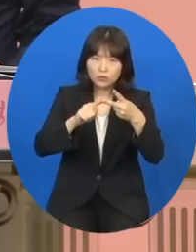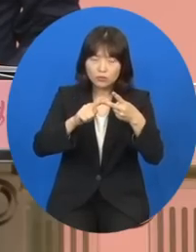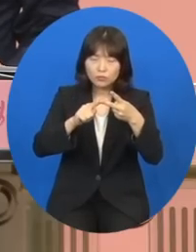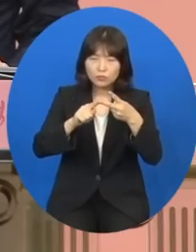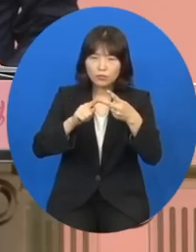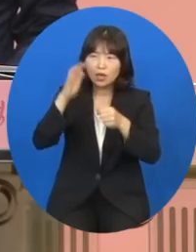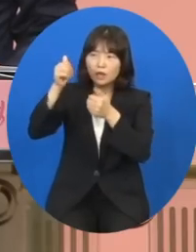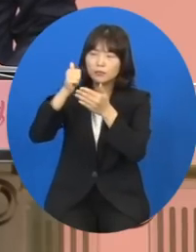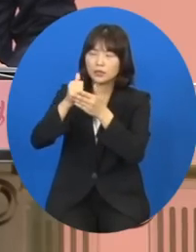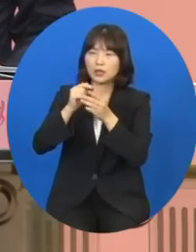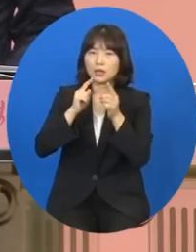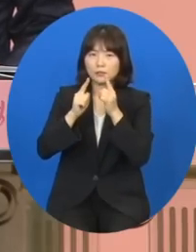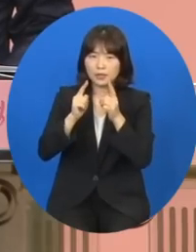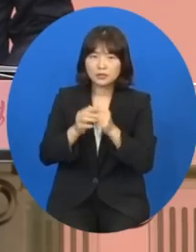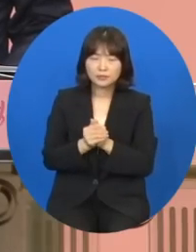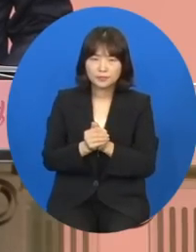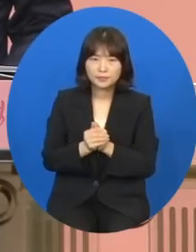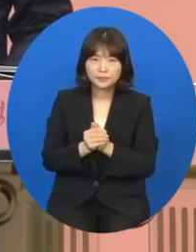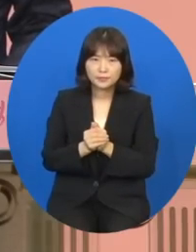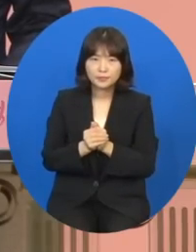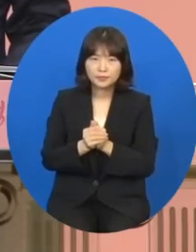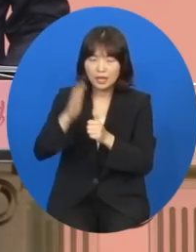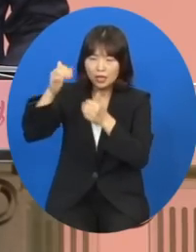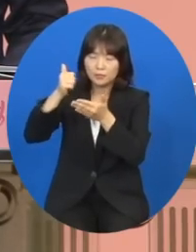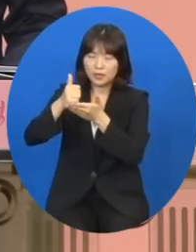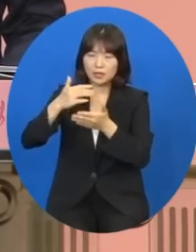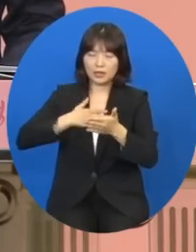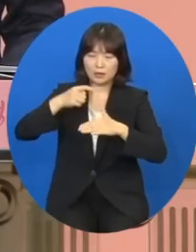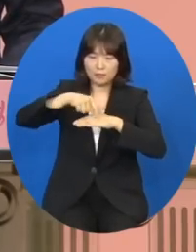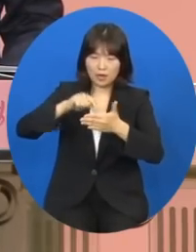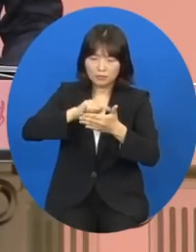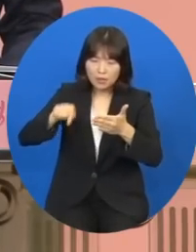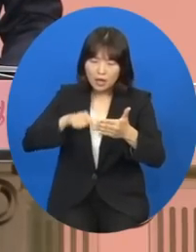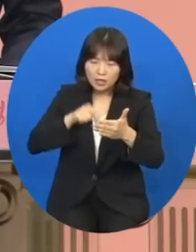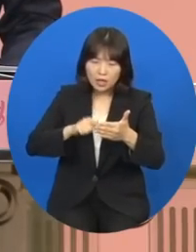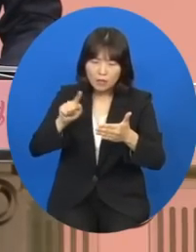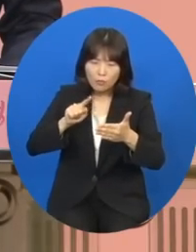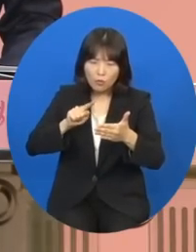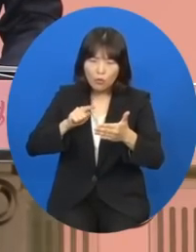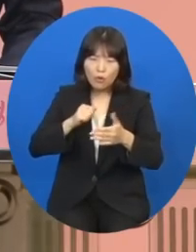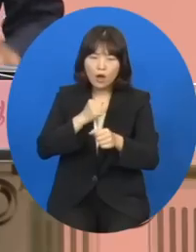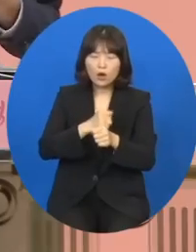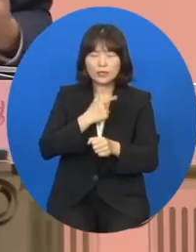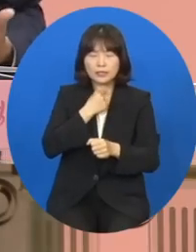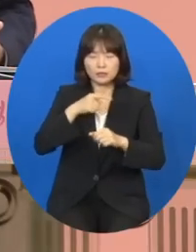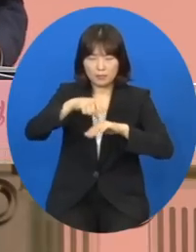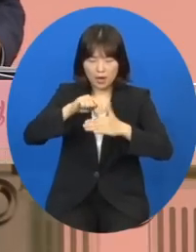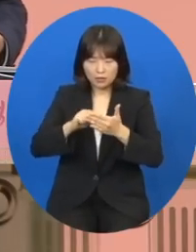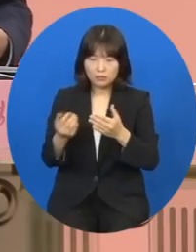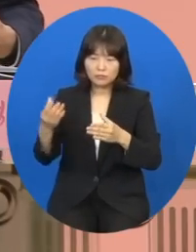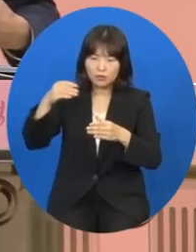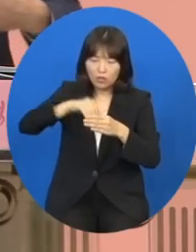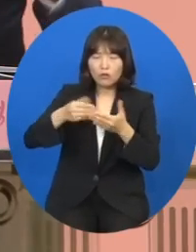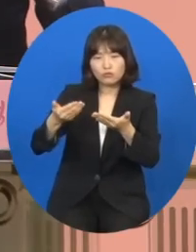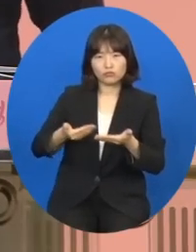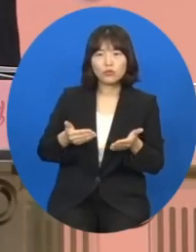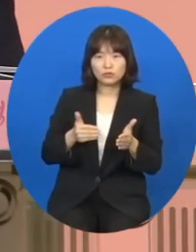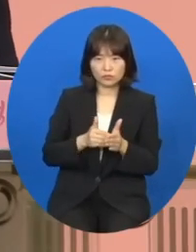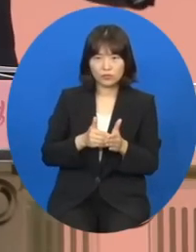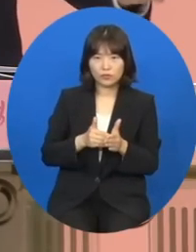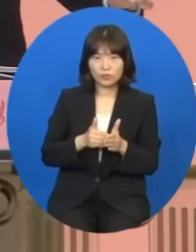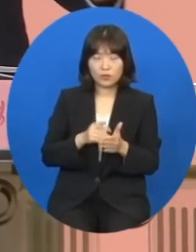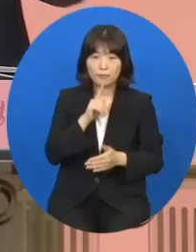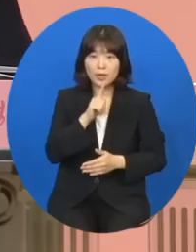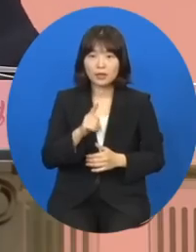하나님께서 자신의 심령 마음 가운데 무엇을 하고자 하는 마음을 넣어 주셨다고 말합니다 그래서 싸 주교들이 세안법은